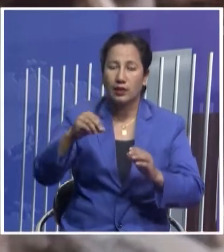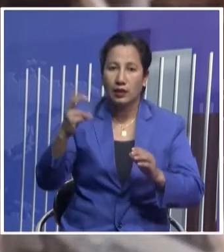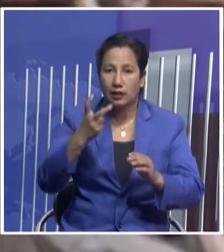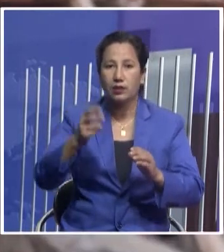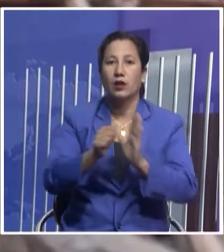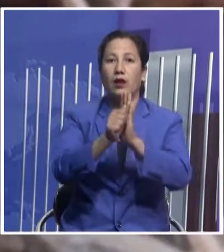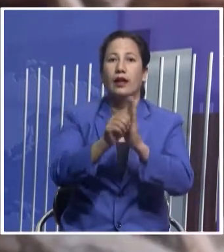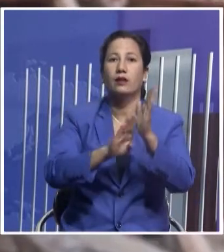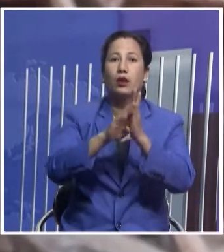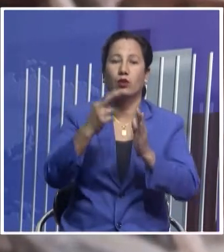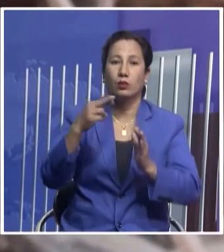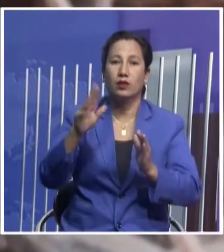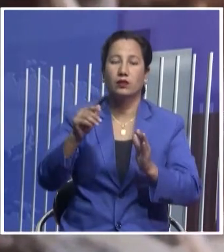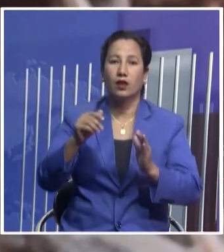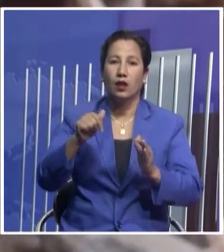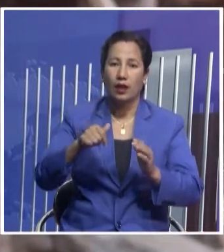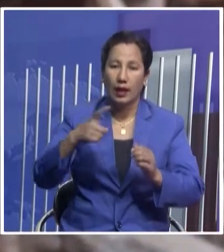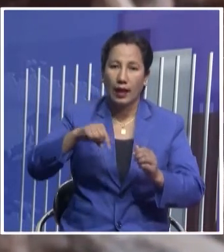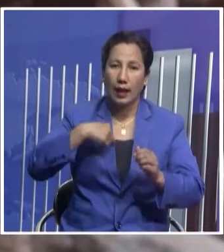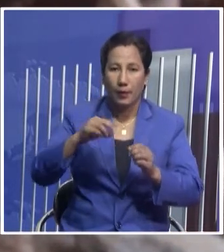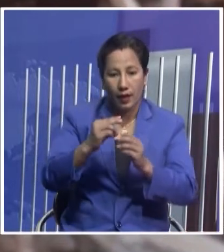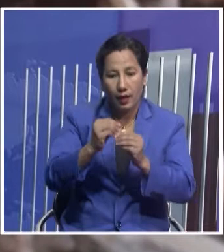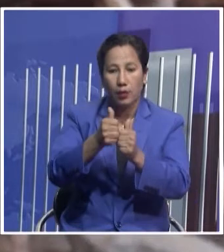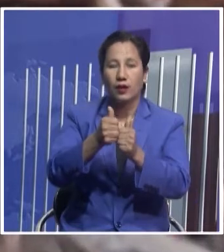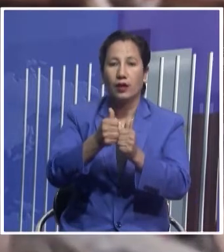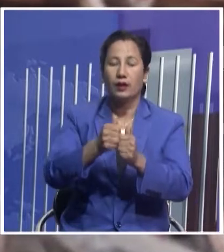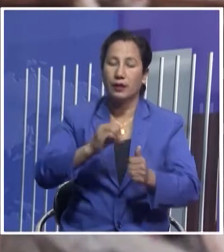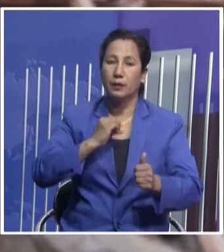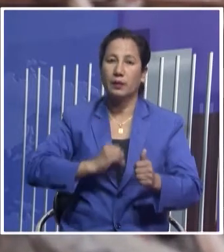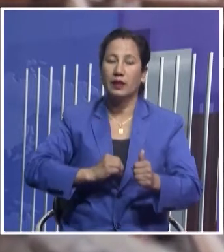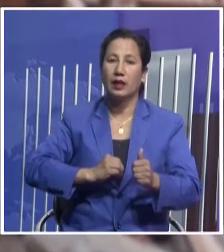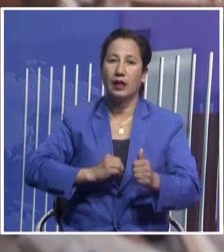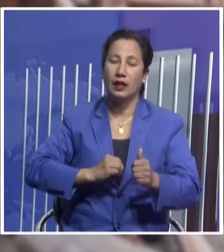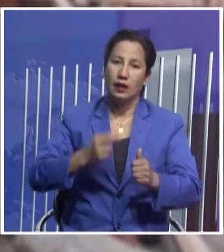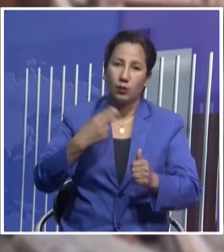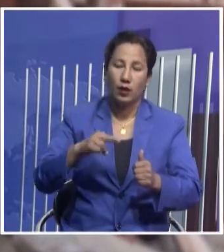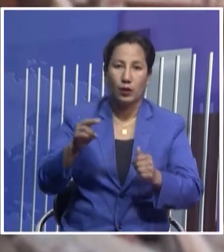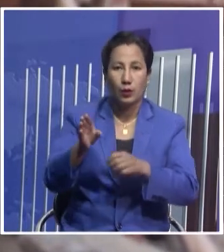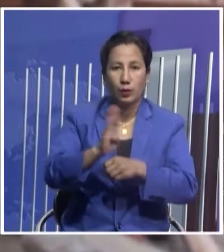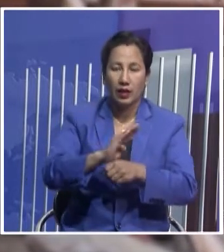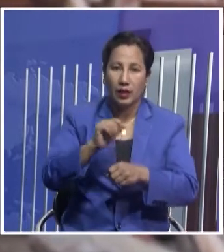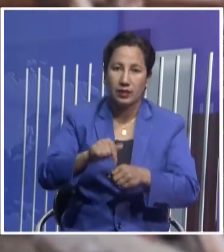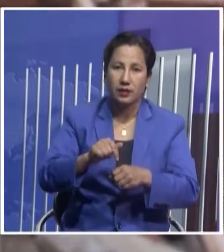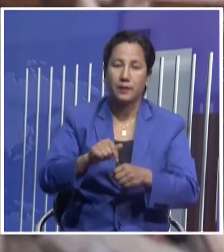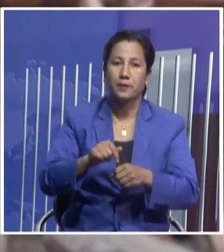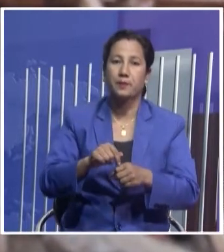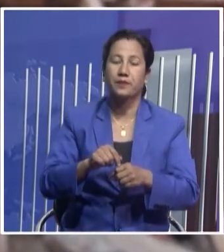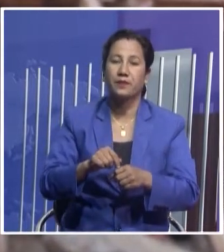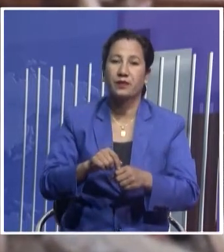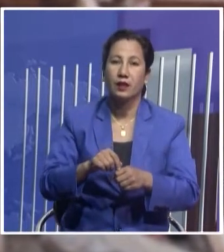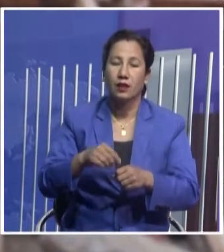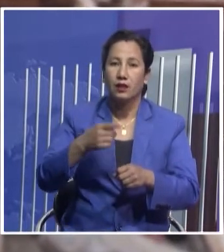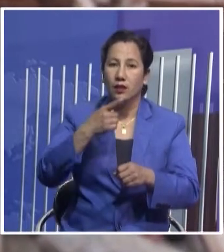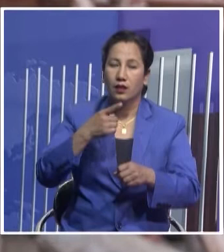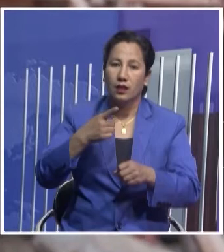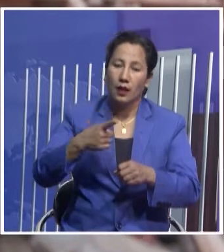भूकम्प अहिले हामीले भर्खरै पनि पीडा खेपेको बेला पनि छ। कति पक्का